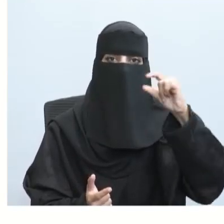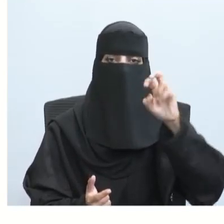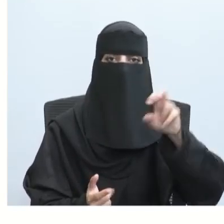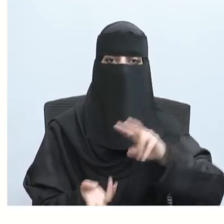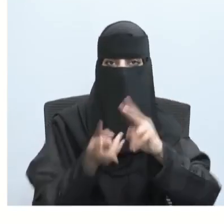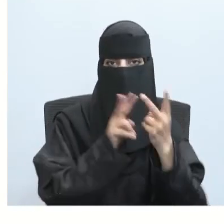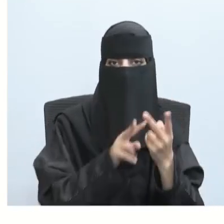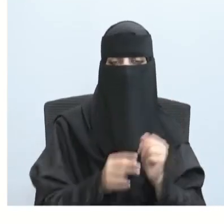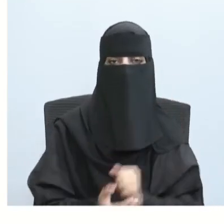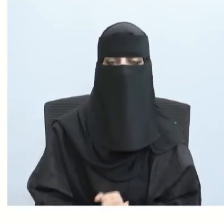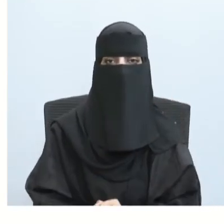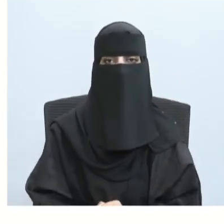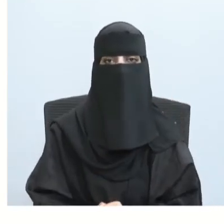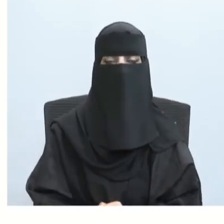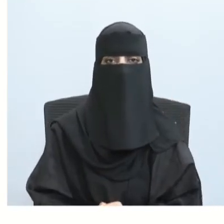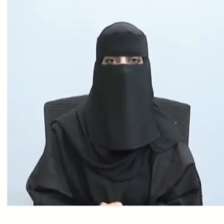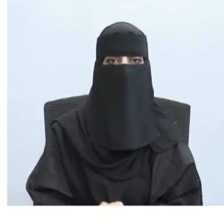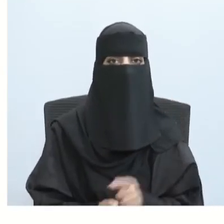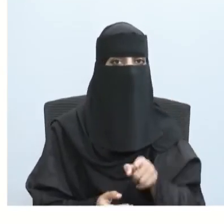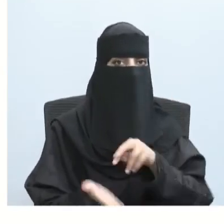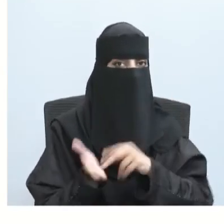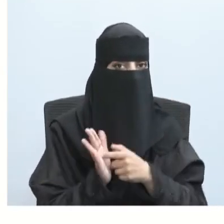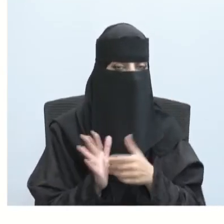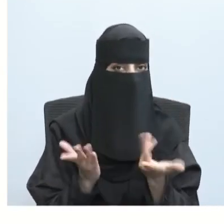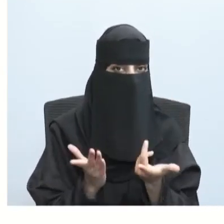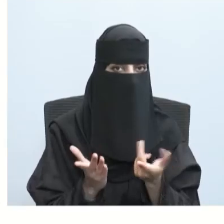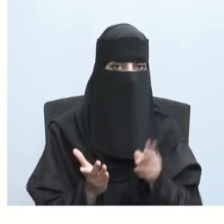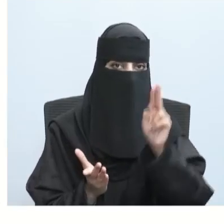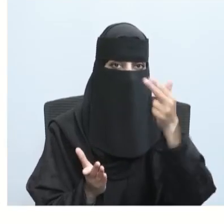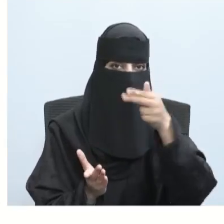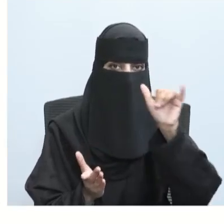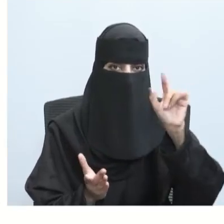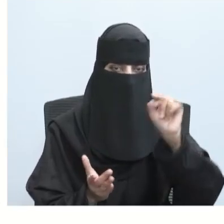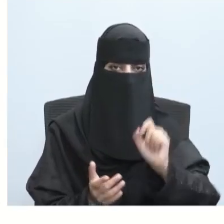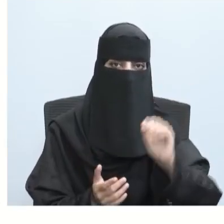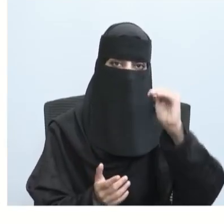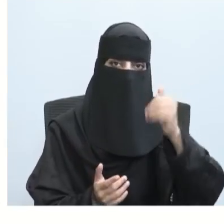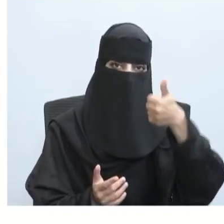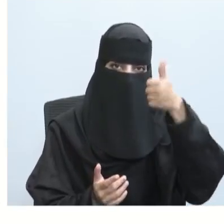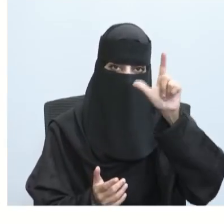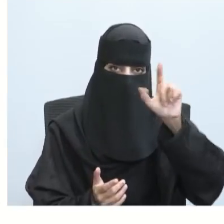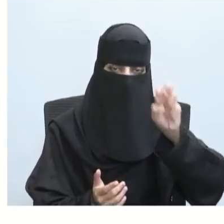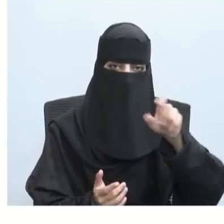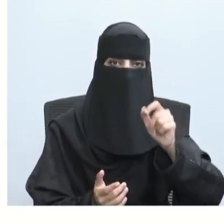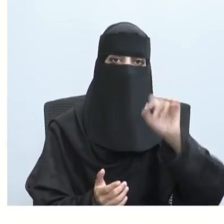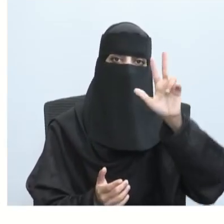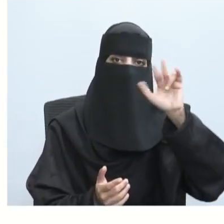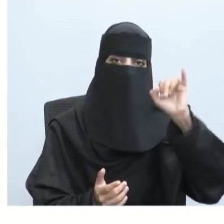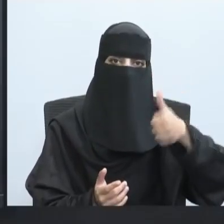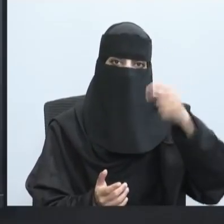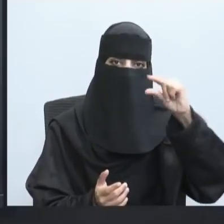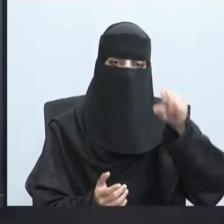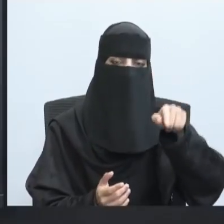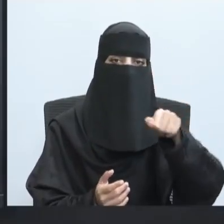بتغير حاله الماده اذا ماذا نعني بتغير حاله الماده اولا هل تغير حاله الماده تغير